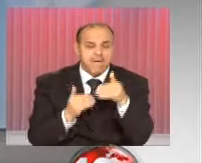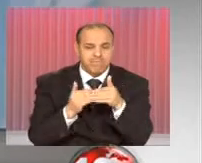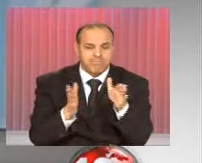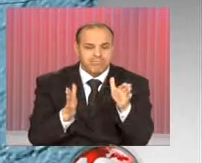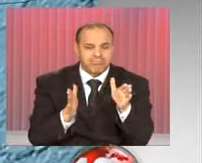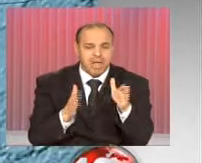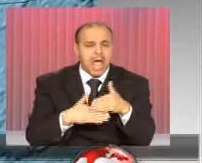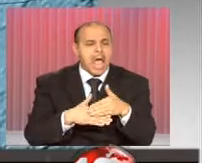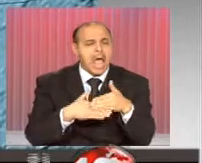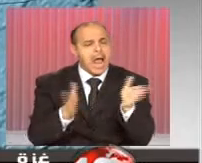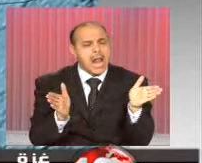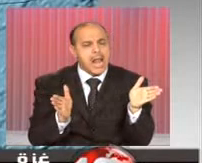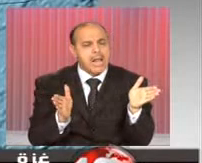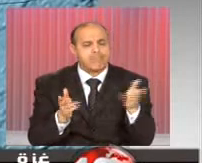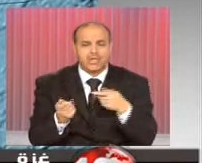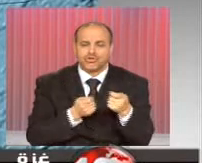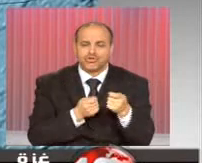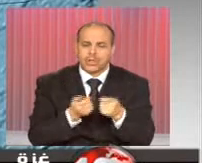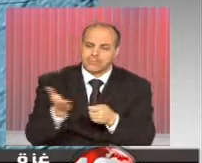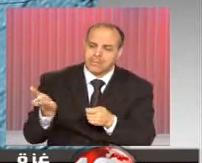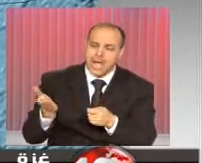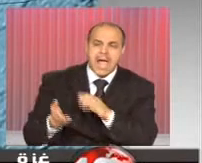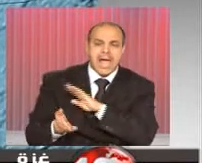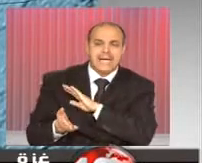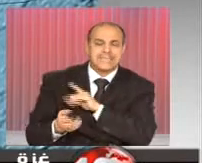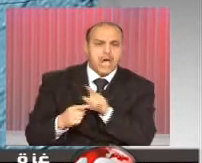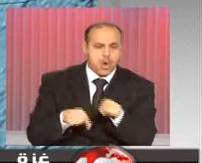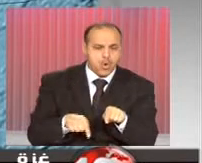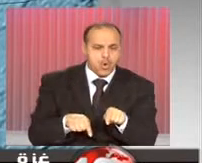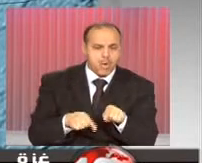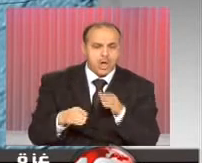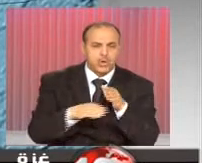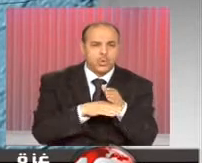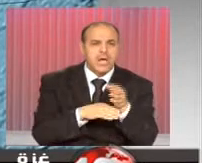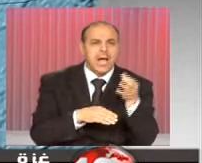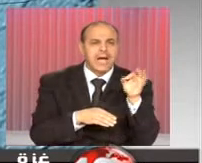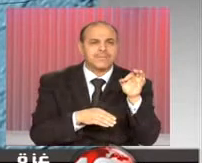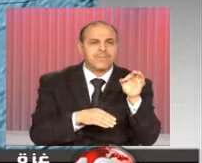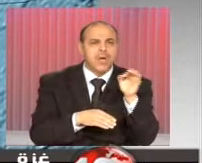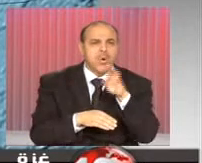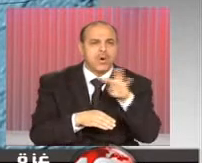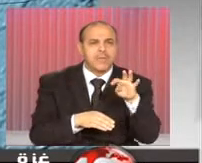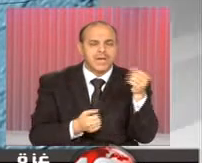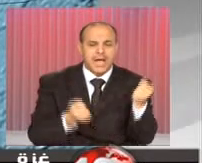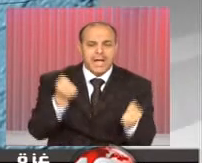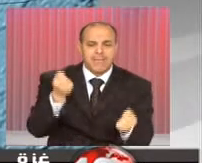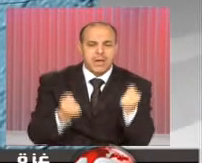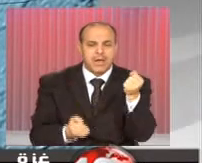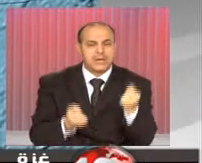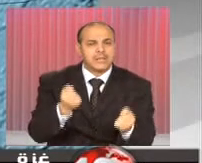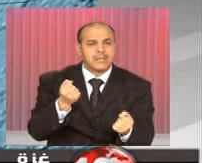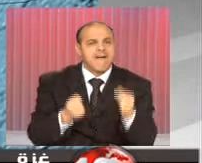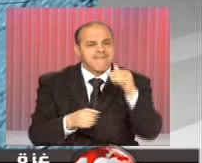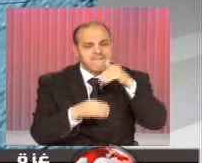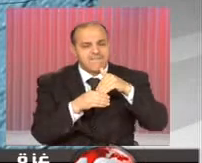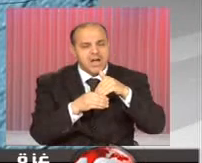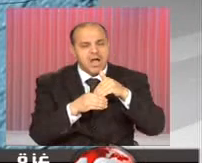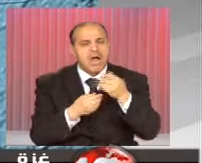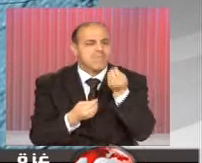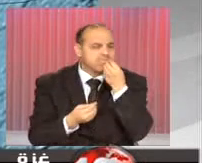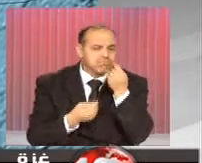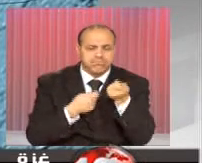معبر كرم أبو سالم التجاري مع قطاع غزة اليوم لإدخال 540 شاحنة محملة